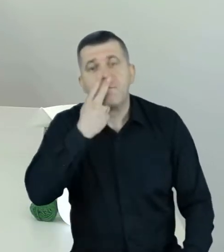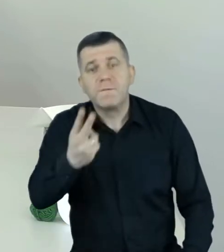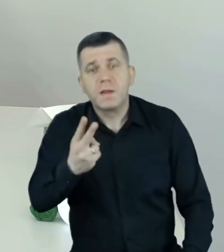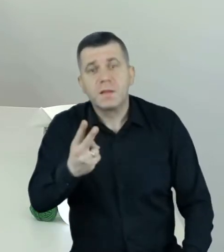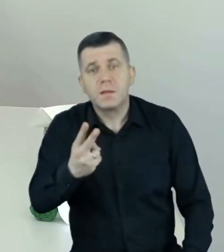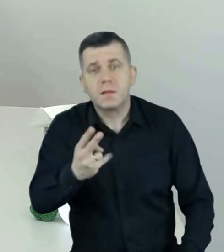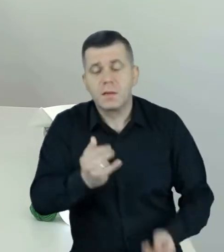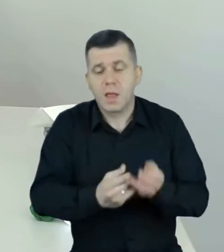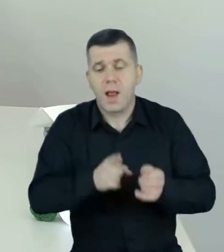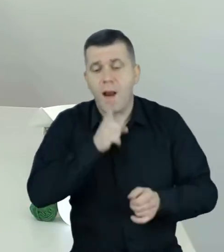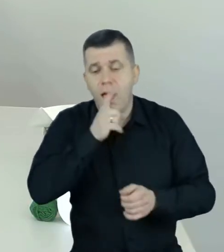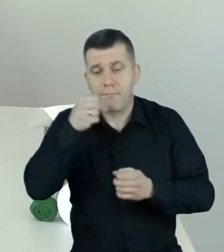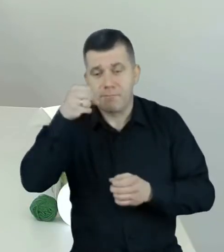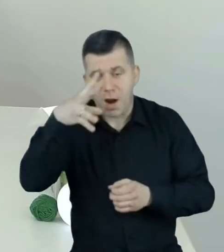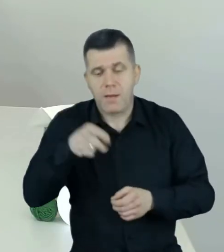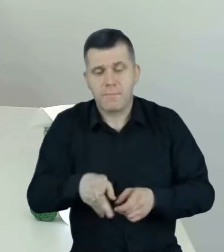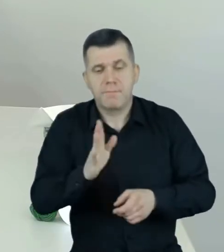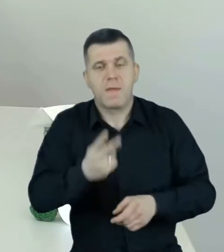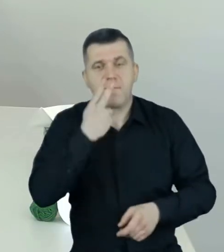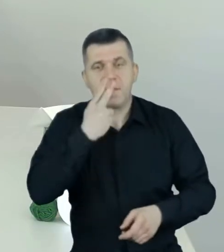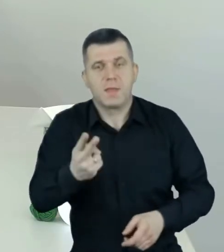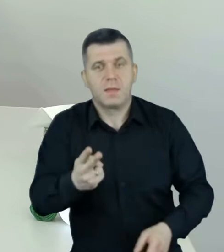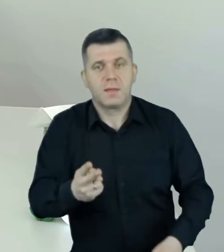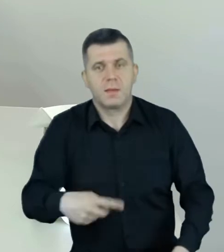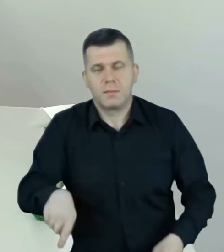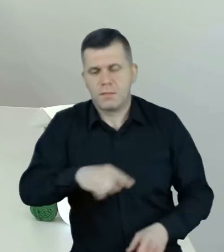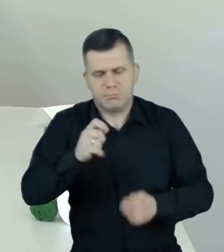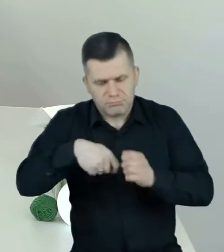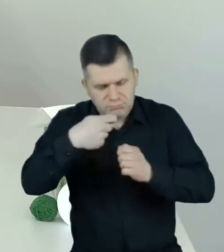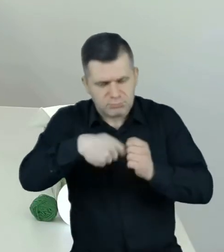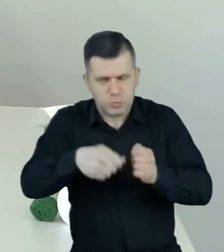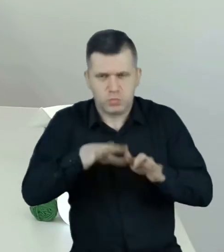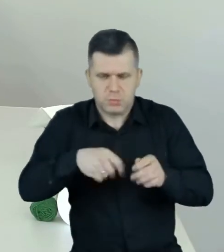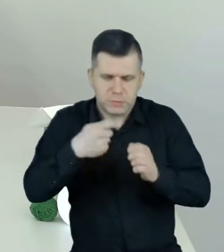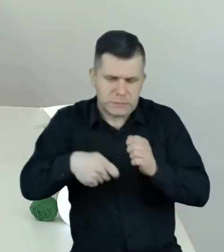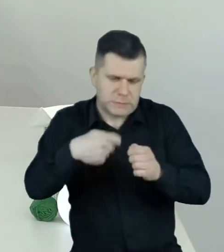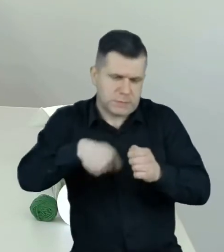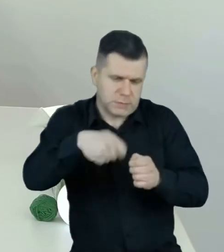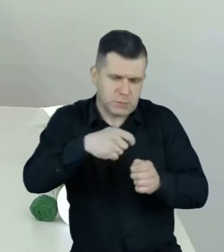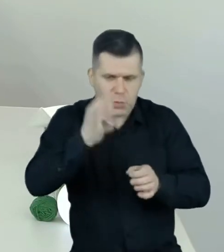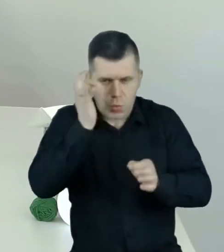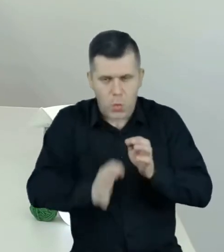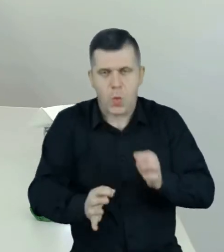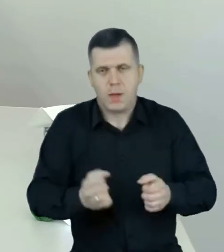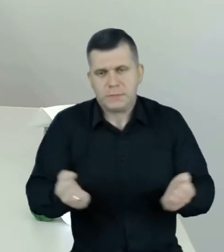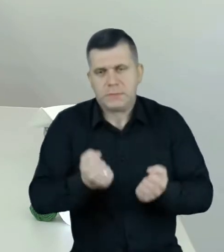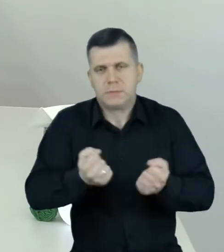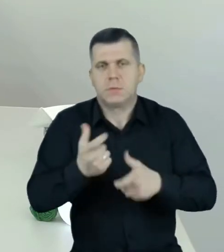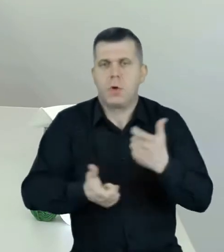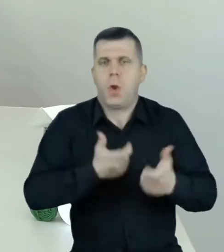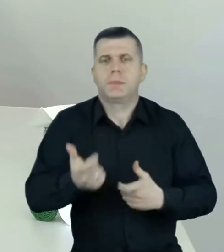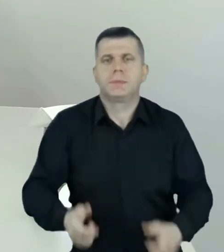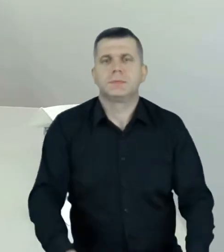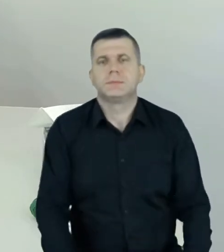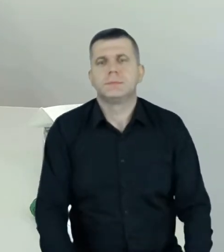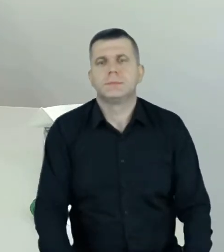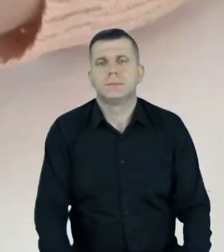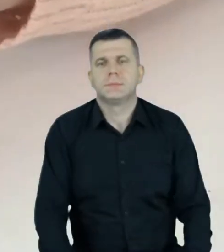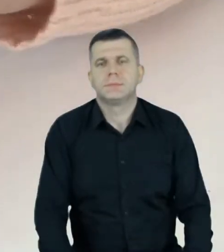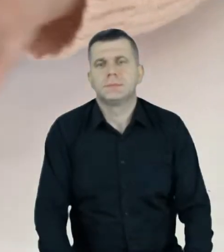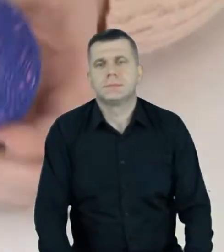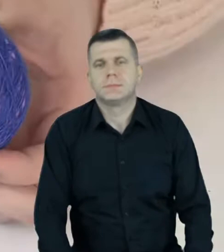widoczne Gdy zapewnimy nasze lampeczki więc nie żałujemy koordonka owijamy